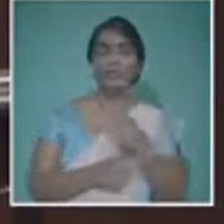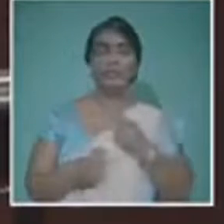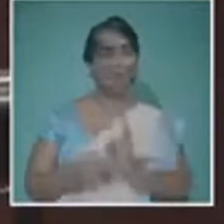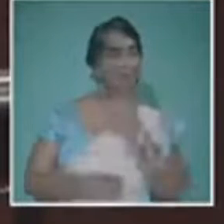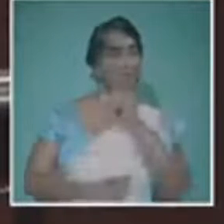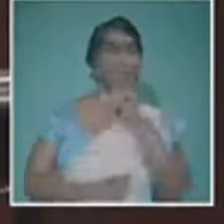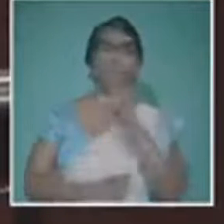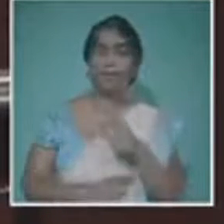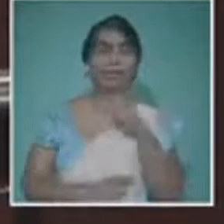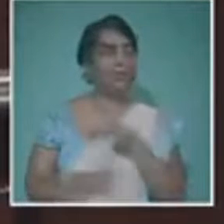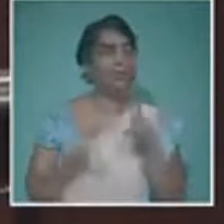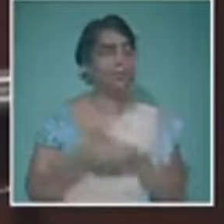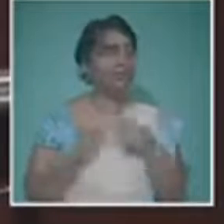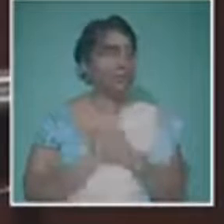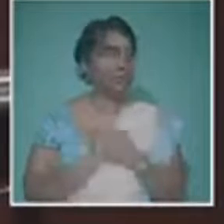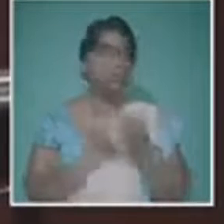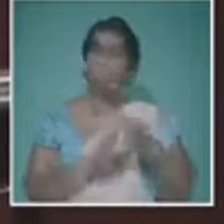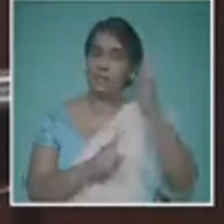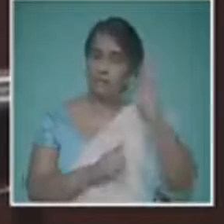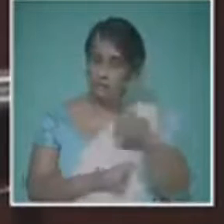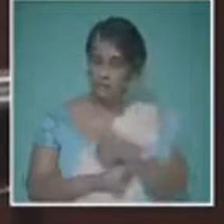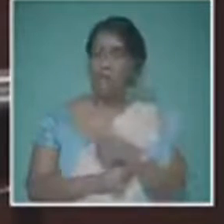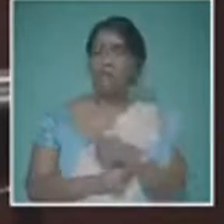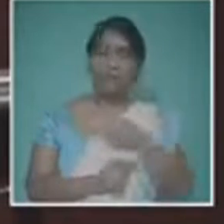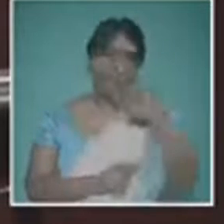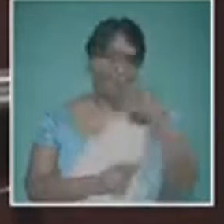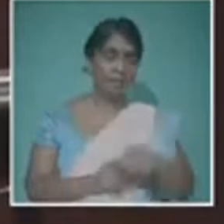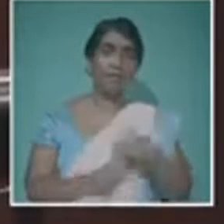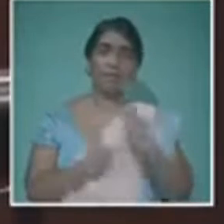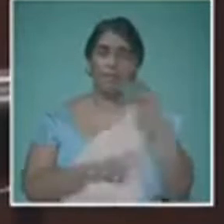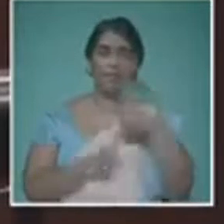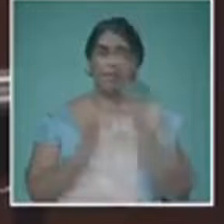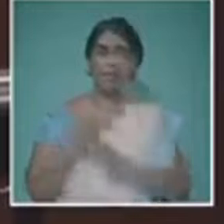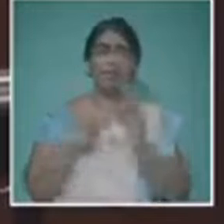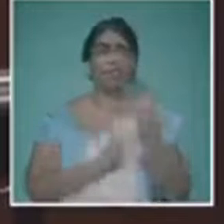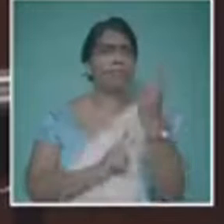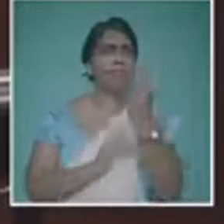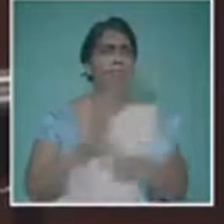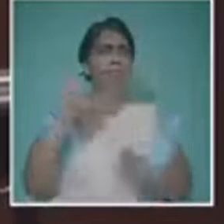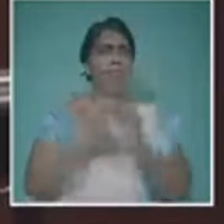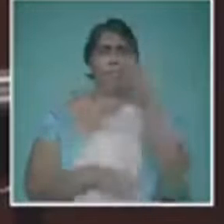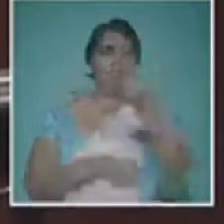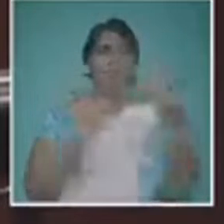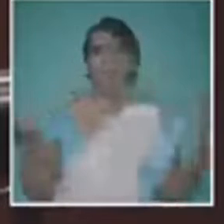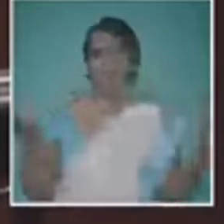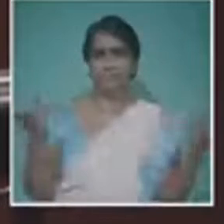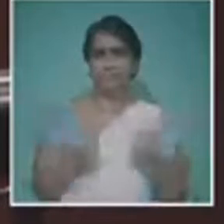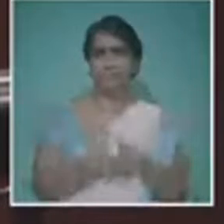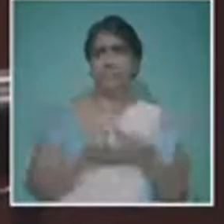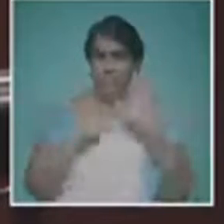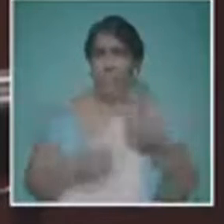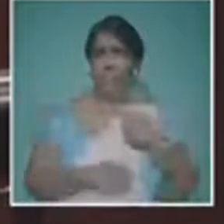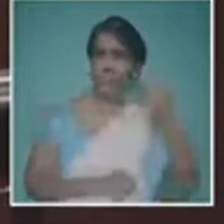ஆகவேதான் இது உடனடியாக இங்கே அமைச்சர்களை காணவில்லை. சம்பந்தப்பட்ட அதிகாரிகள் இது சம்பந்தமாக கேட்டுக்கொண்டிருப்பார்களா